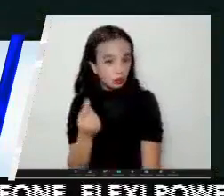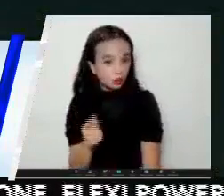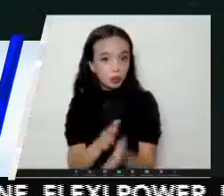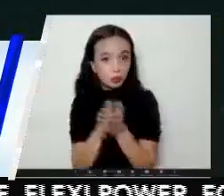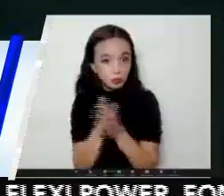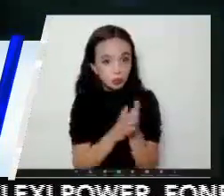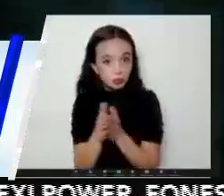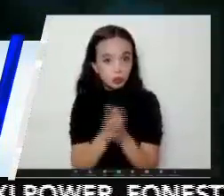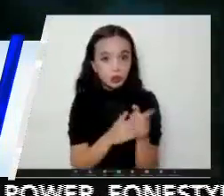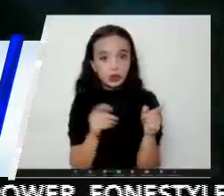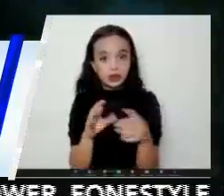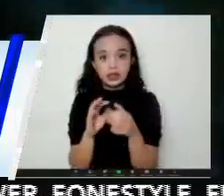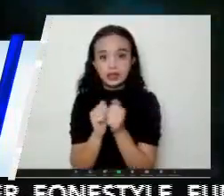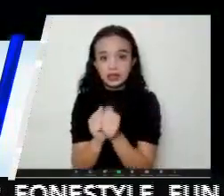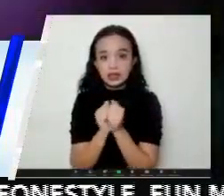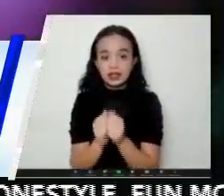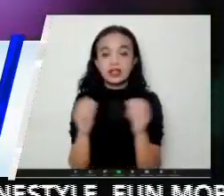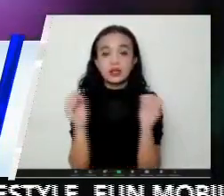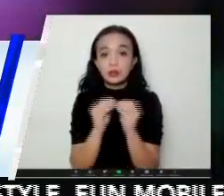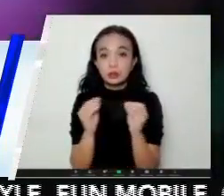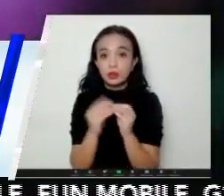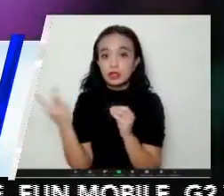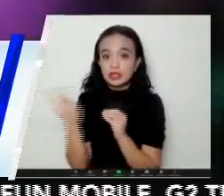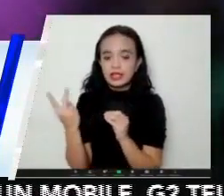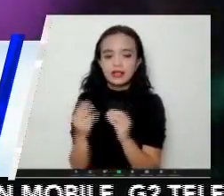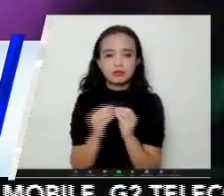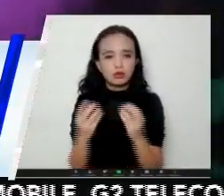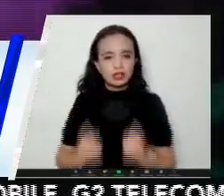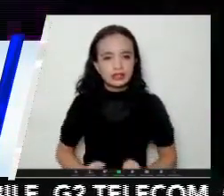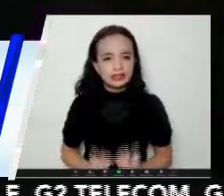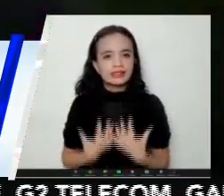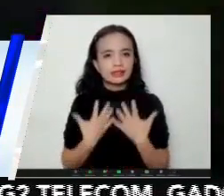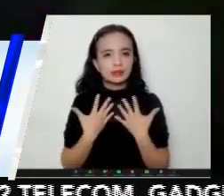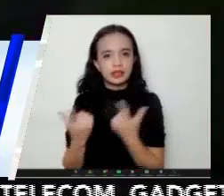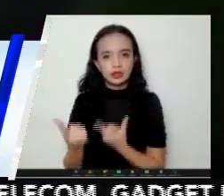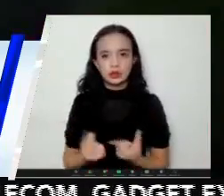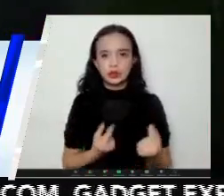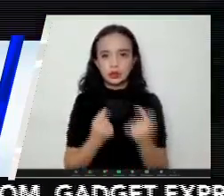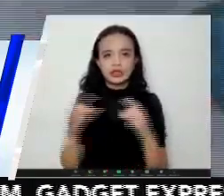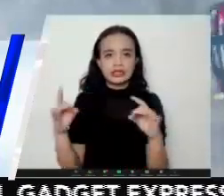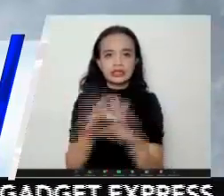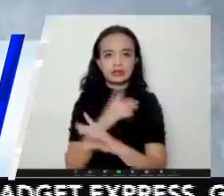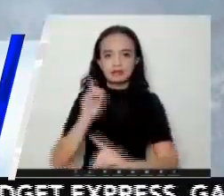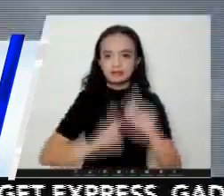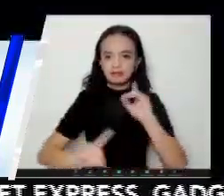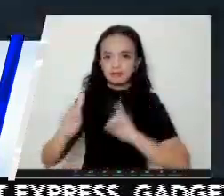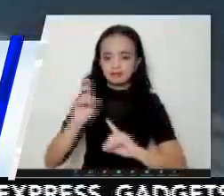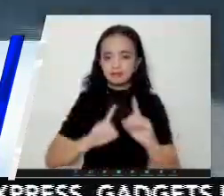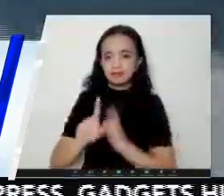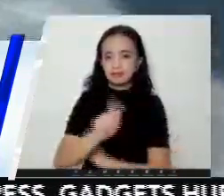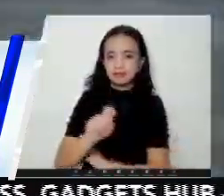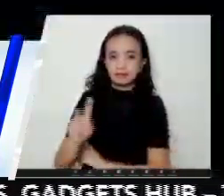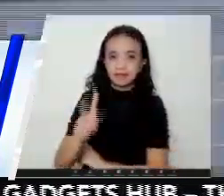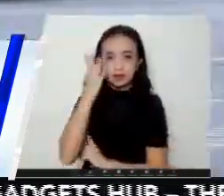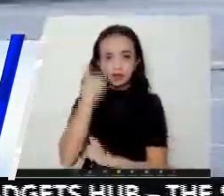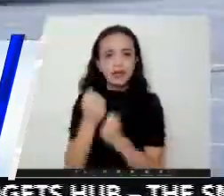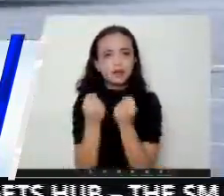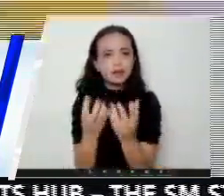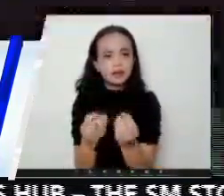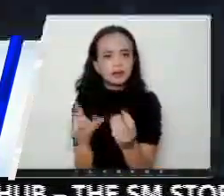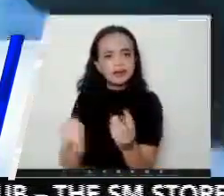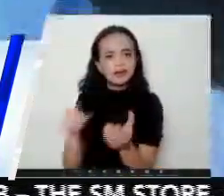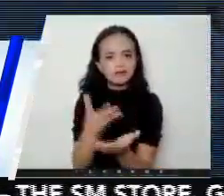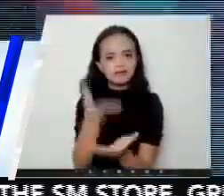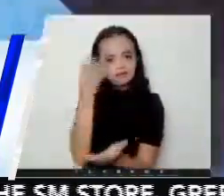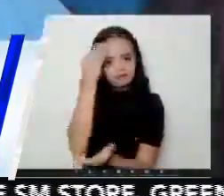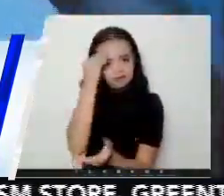sa set, mas lalo raw silang na-inspire gawin ang revenge drama dahil sa dami ng natutunan nila habang